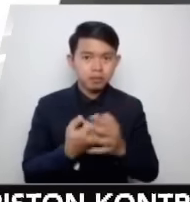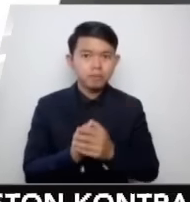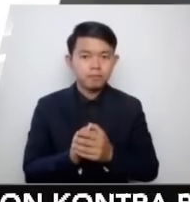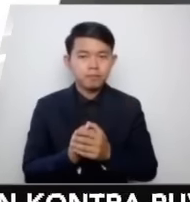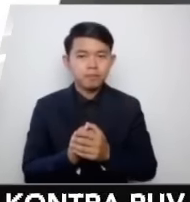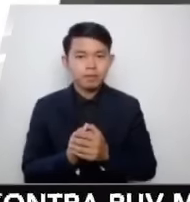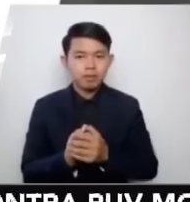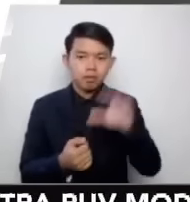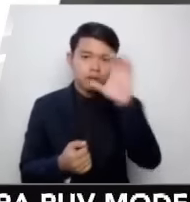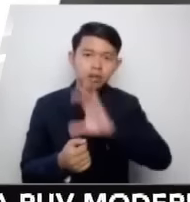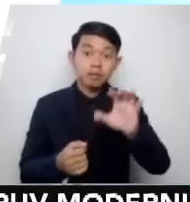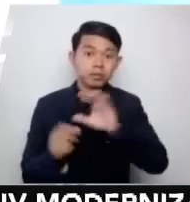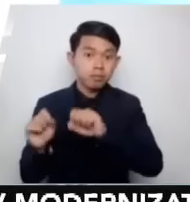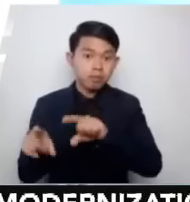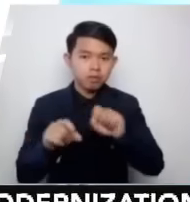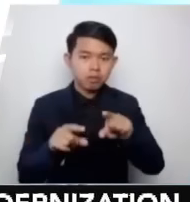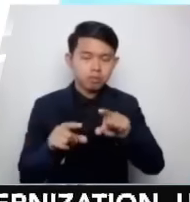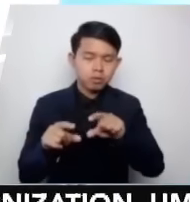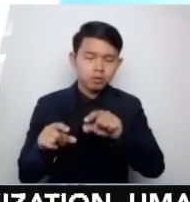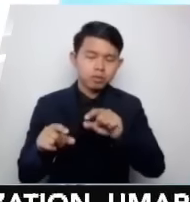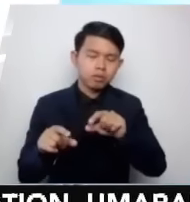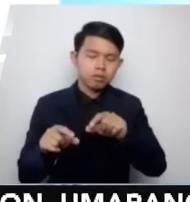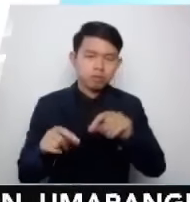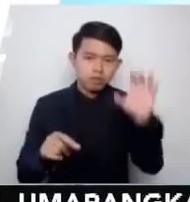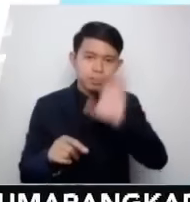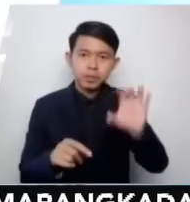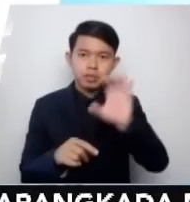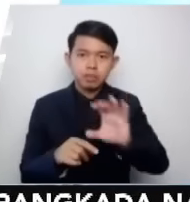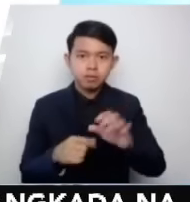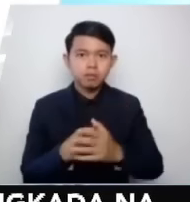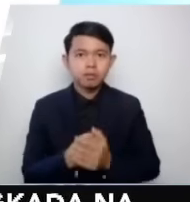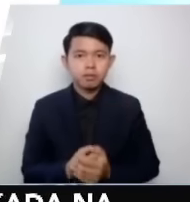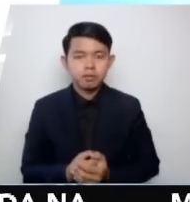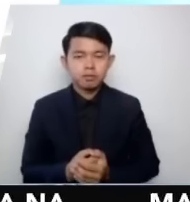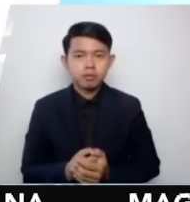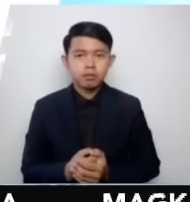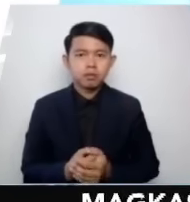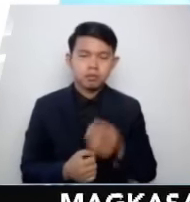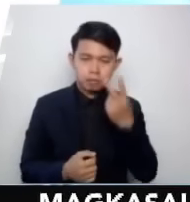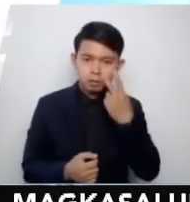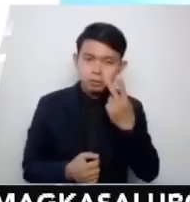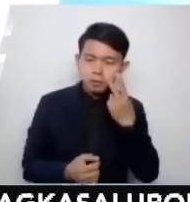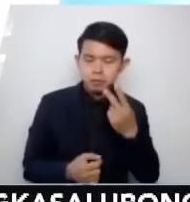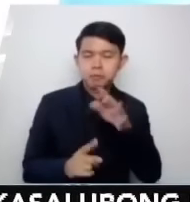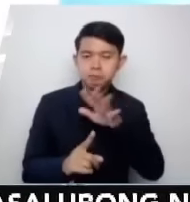birada. Okay, ambot burag naana siguro sila yung mga kontak nga mga